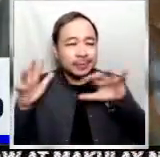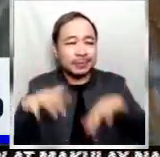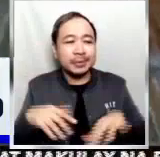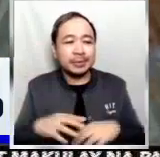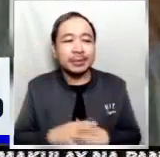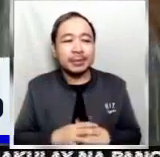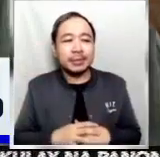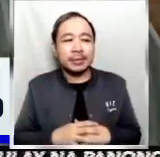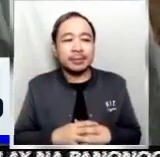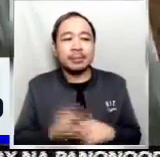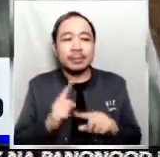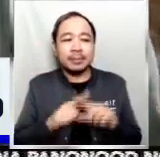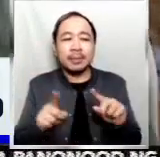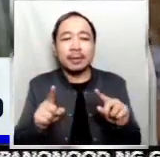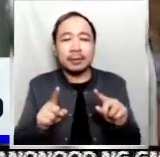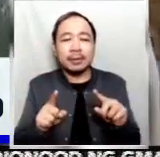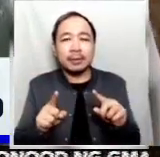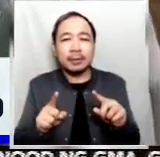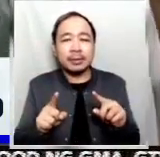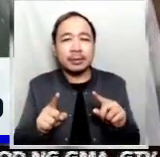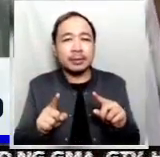Pero sa